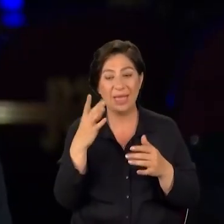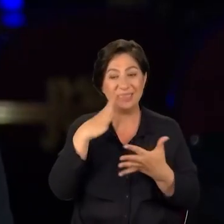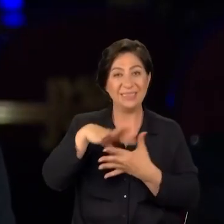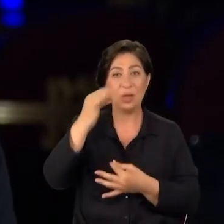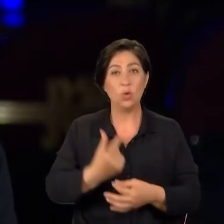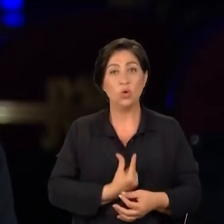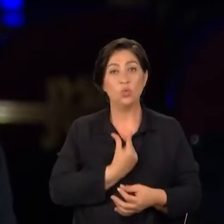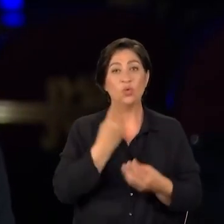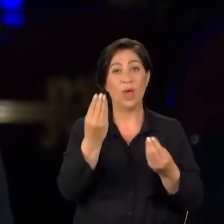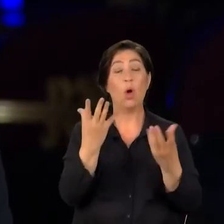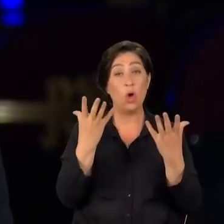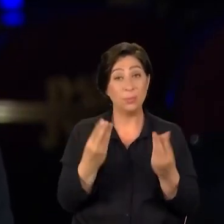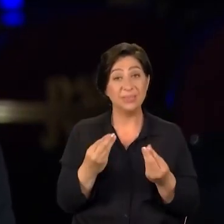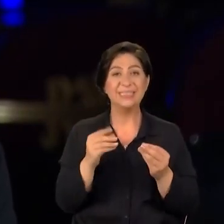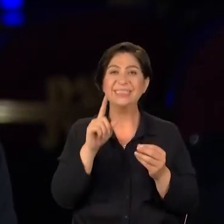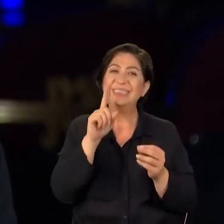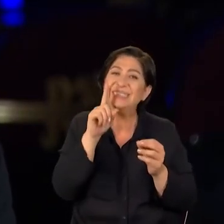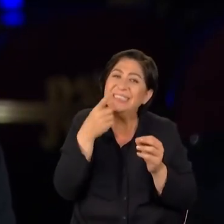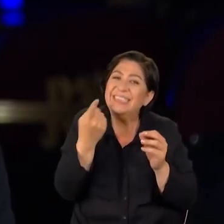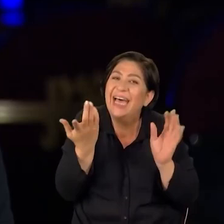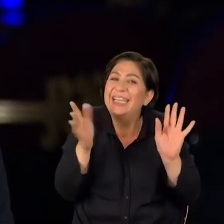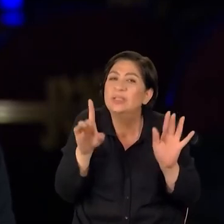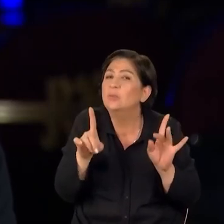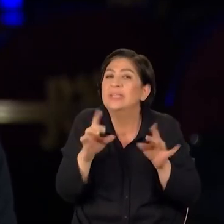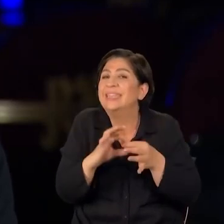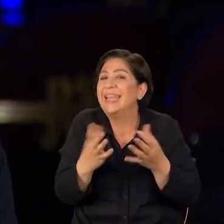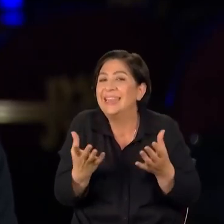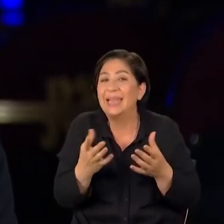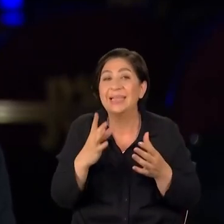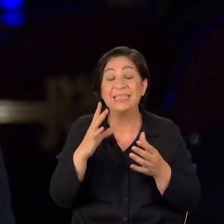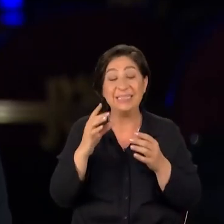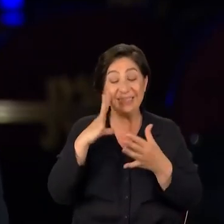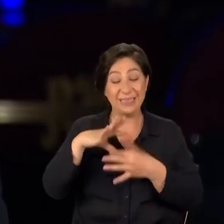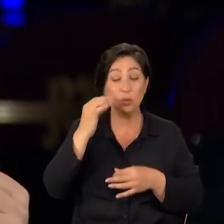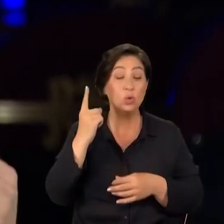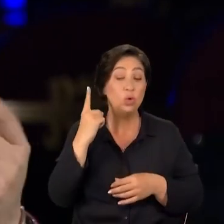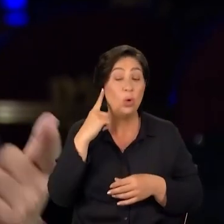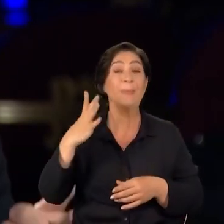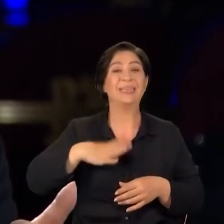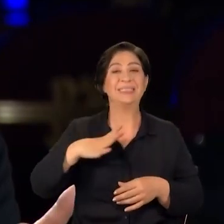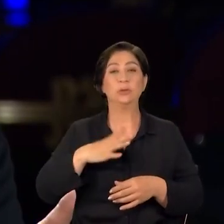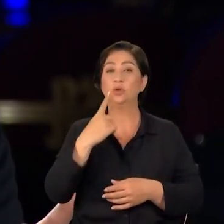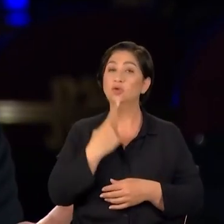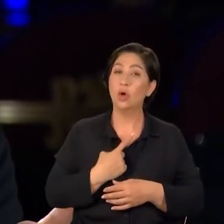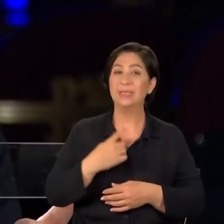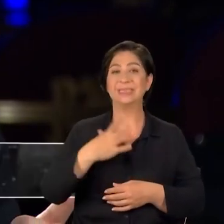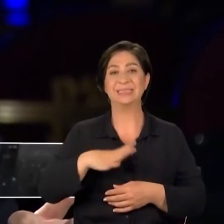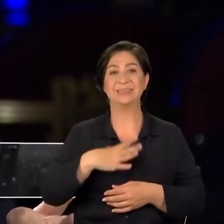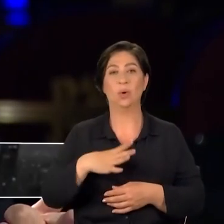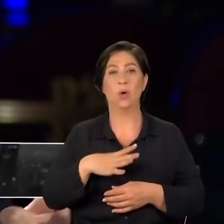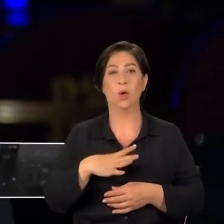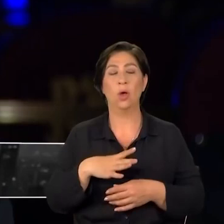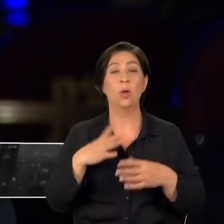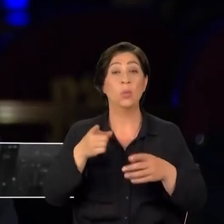olarak insanlara umut veriyor olması sadece ve sadece şundan kaynaklanıyor. İnsanlar duymak istediklerini söylesin